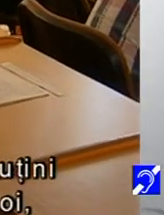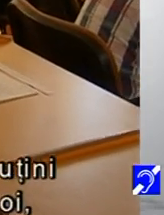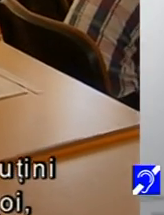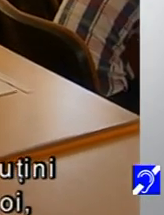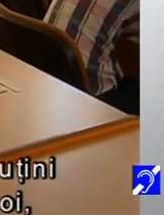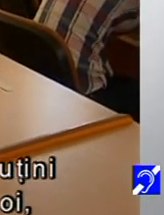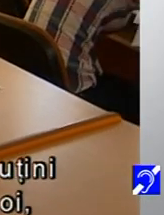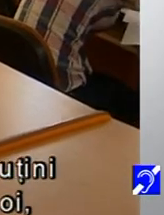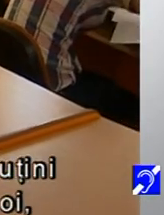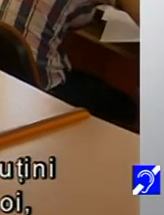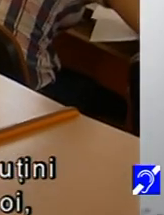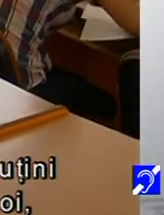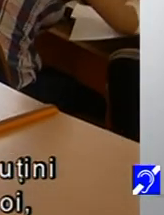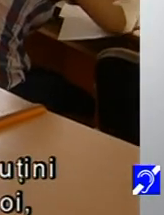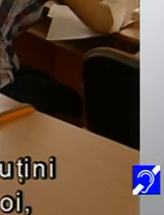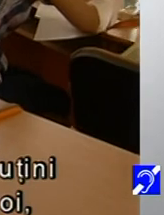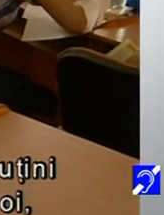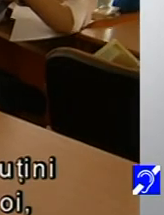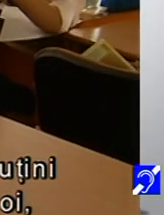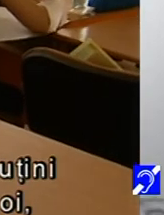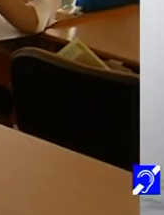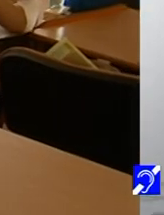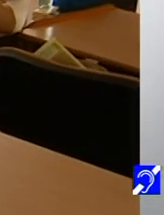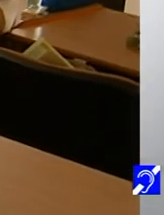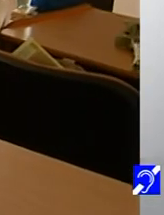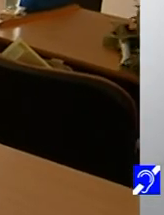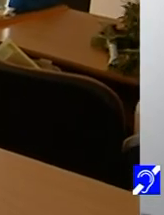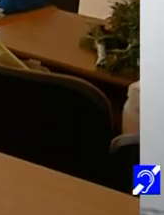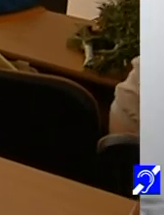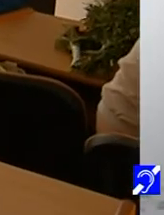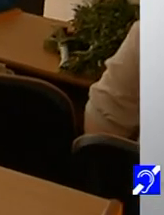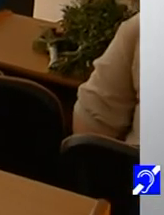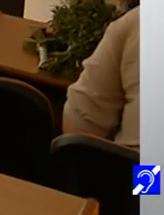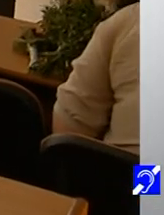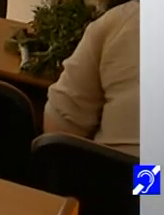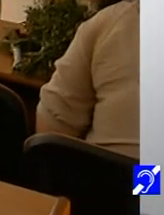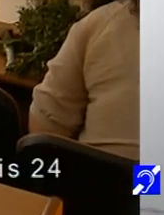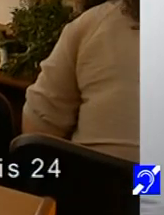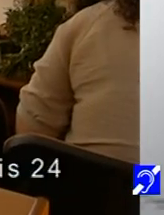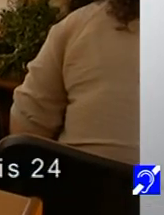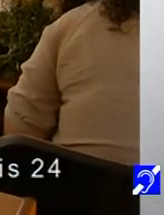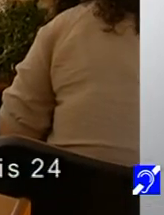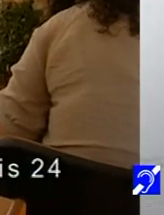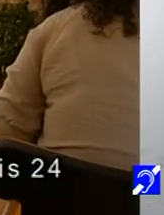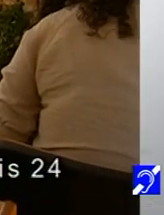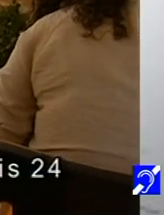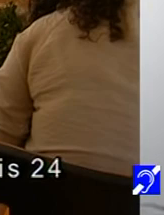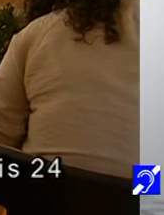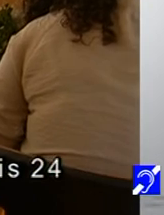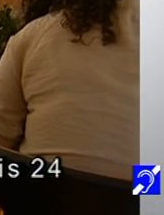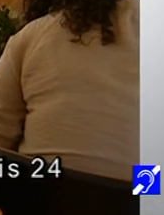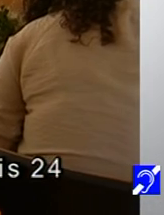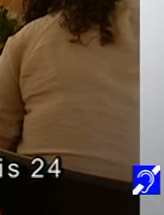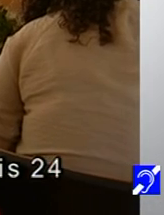Tieflage. Das heißt, es haben sich überall weniger Studierende eingeschrieben. Sie waren im Jahr